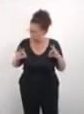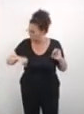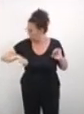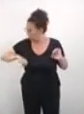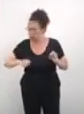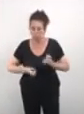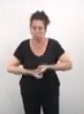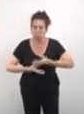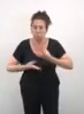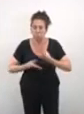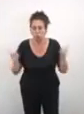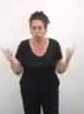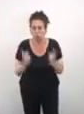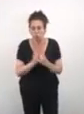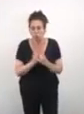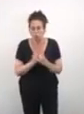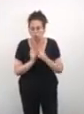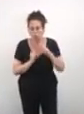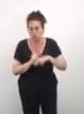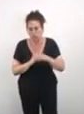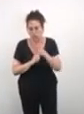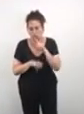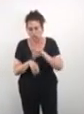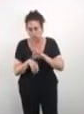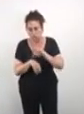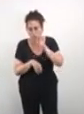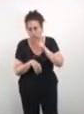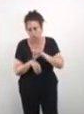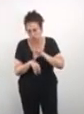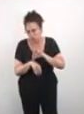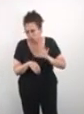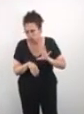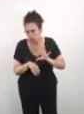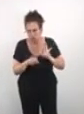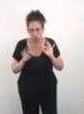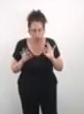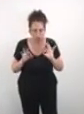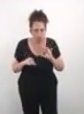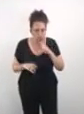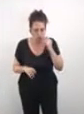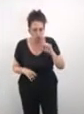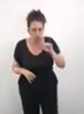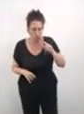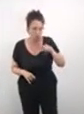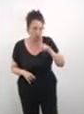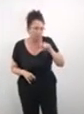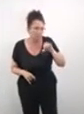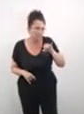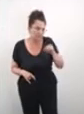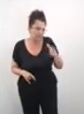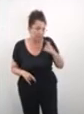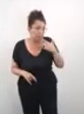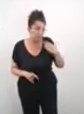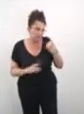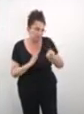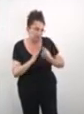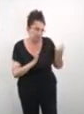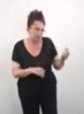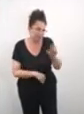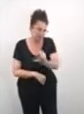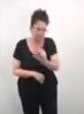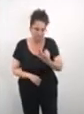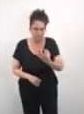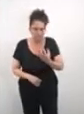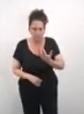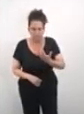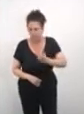dire 2 ou 3 petites choses, pas plus de 2 ou 3 minutes. D'abord, merci Monsieur Scali d'avoir rappelé que la sécurité, le premier responsable sur le